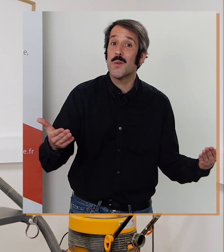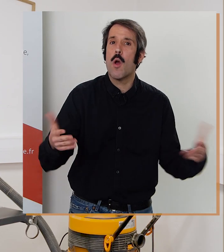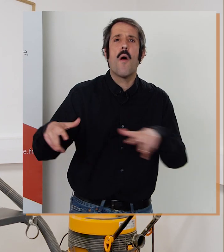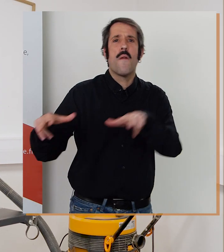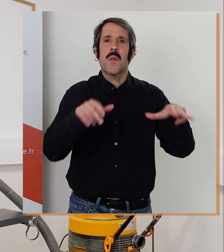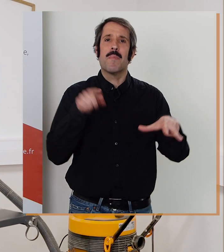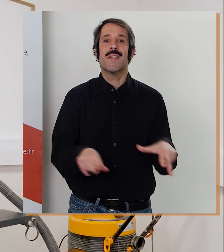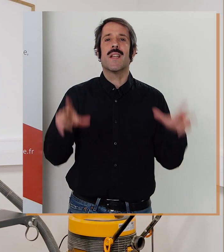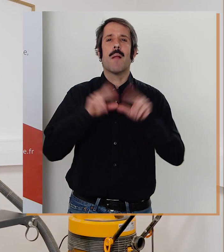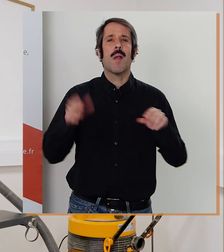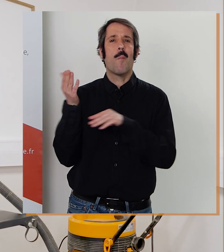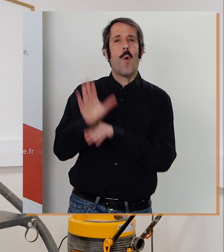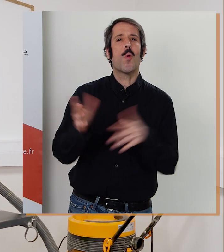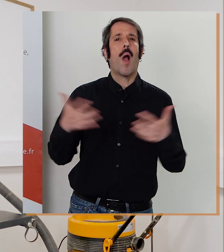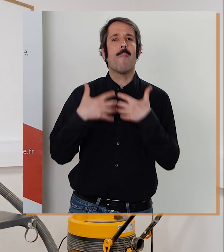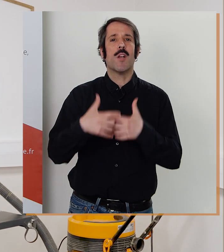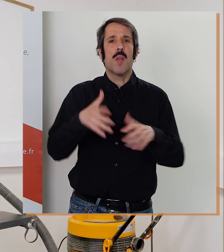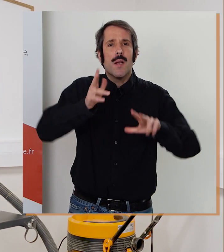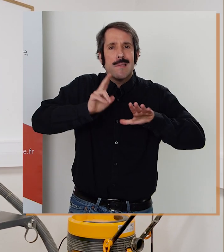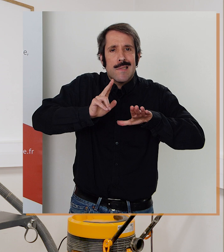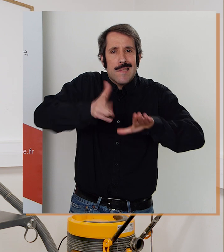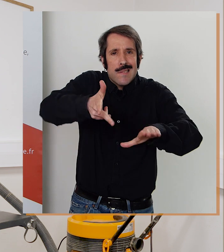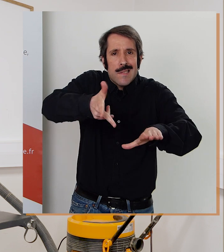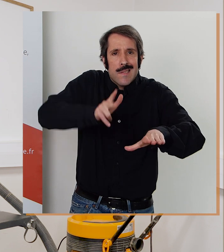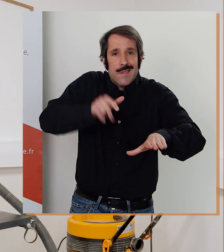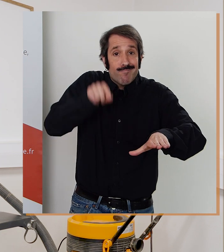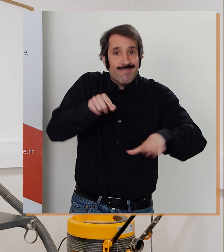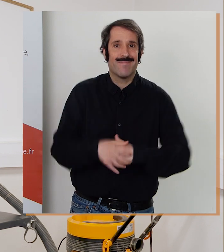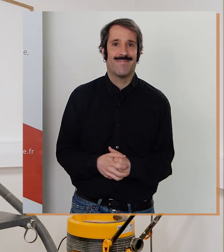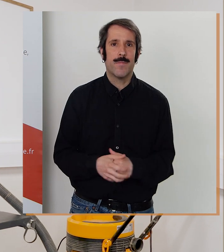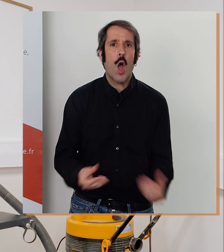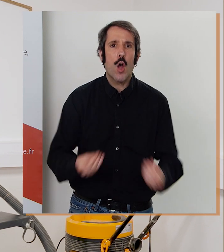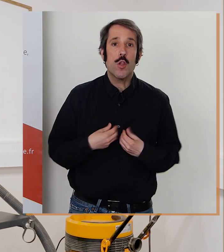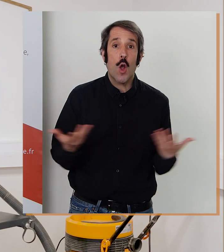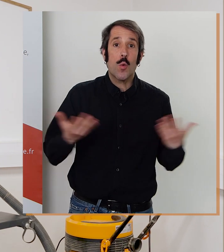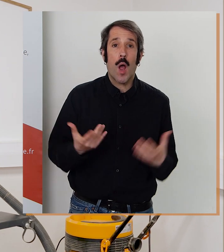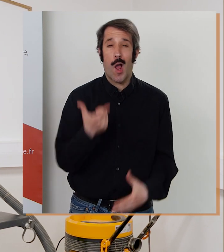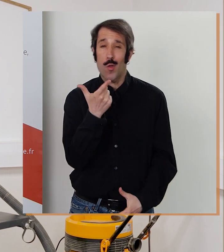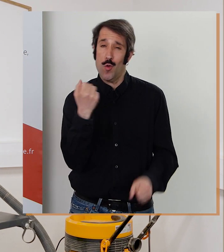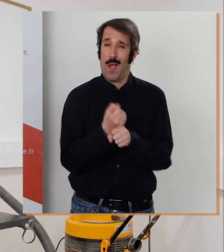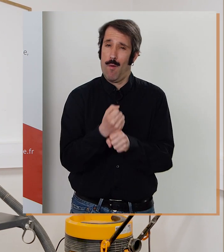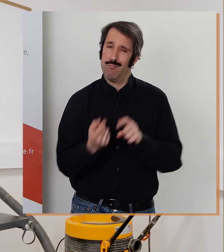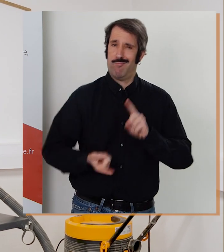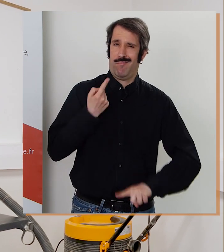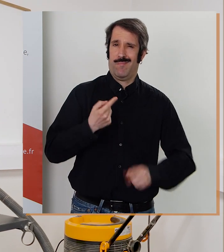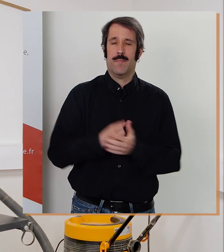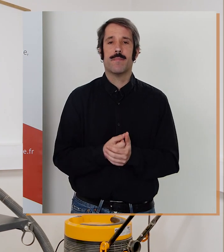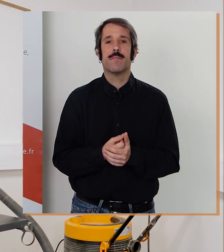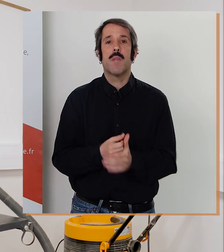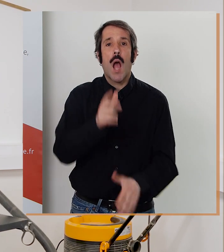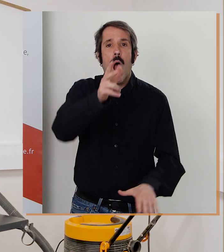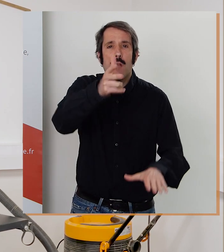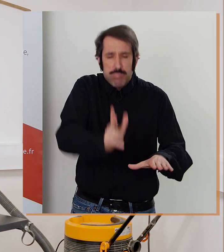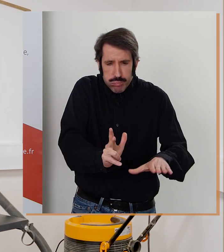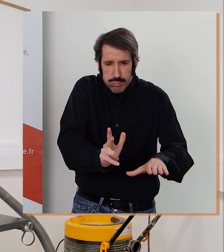Bonjour tout le monde, dans cette vidéo je vais vous présenter le fonctionnement de la scie sur table ici présente qui permet de réaliser deux grands travaux. Donc c'est la